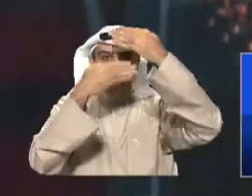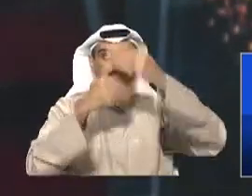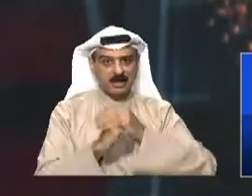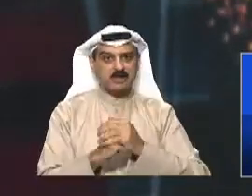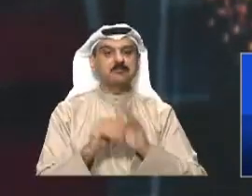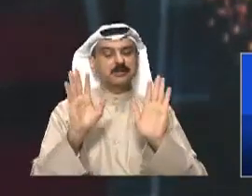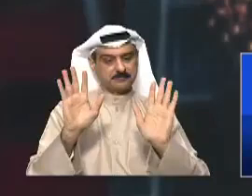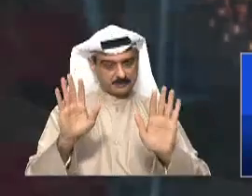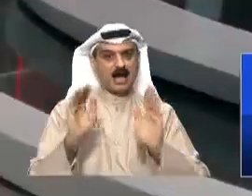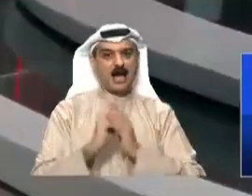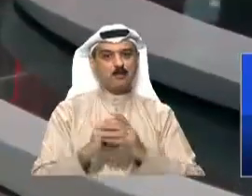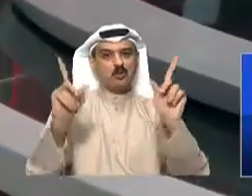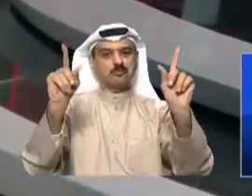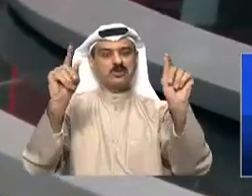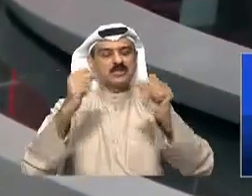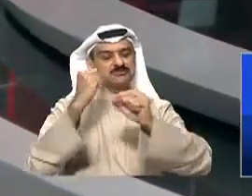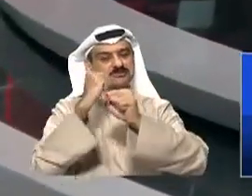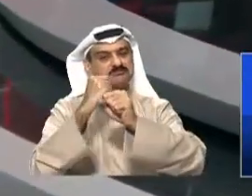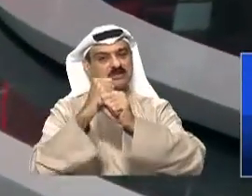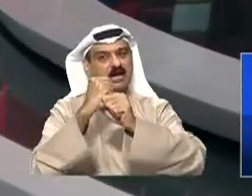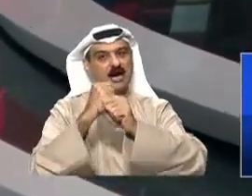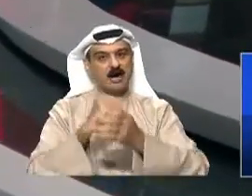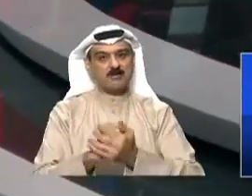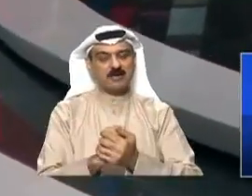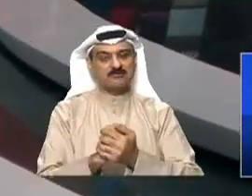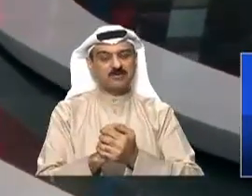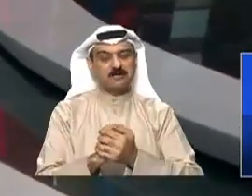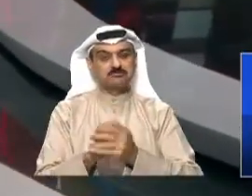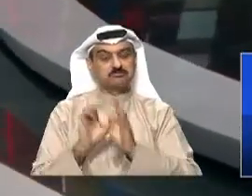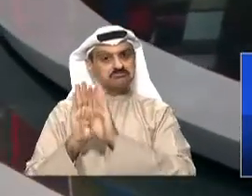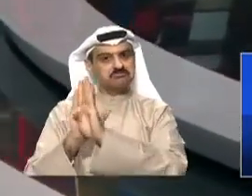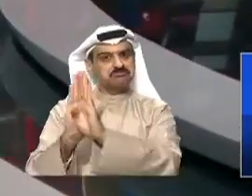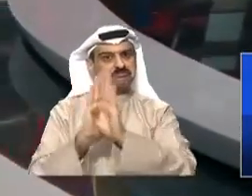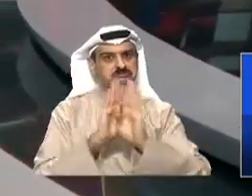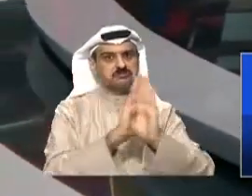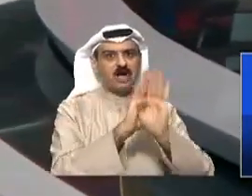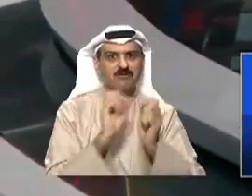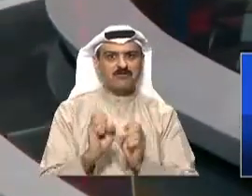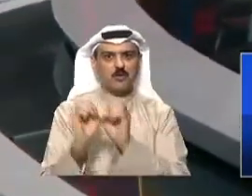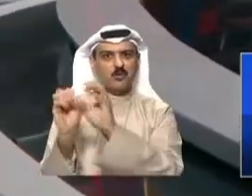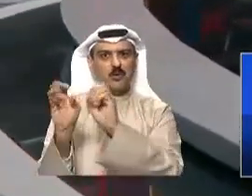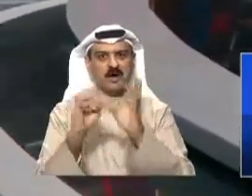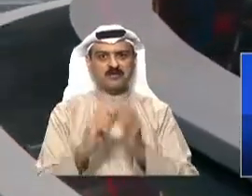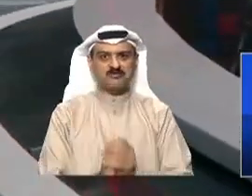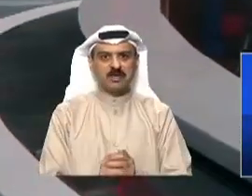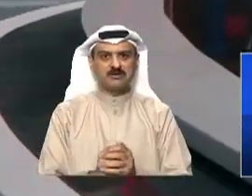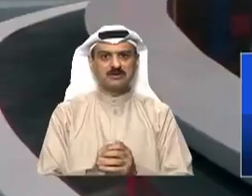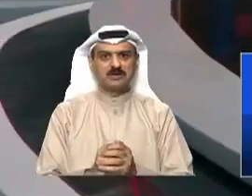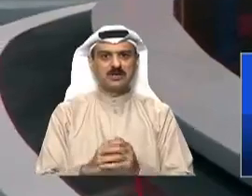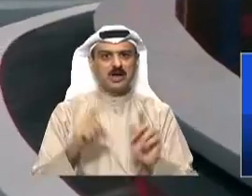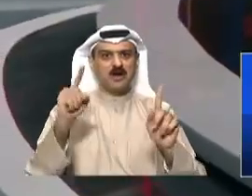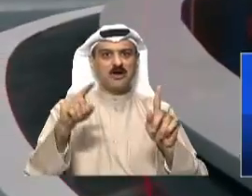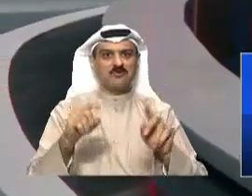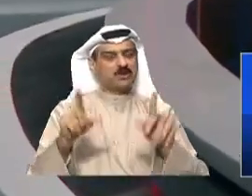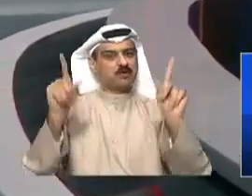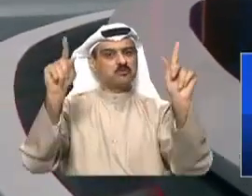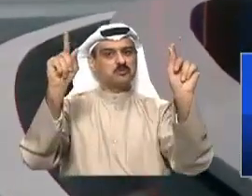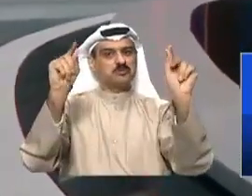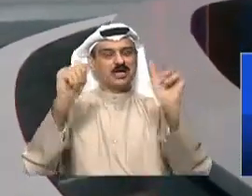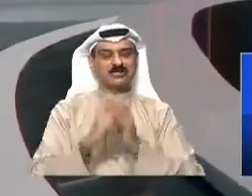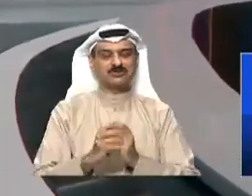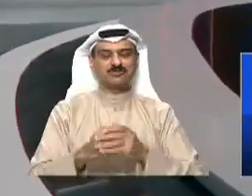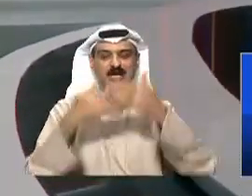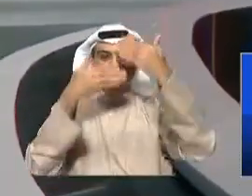فعلا قدم مستوى كبير اليوم وتصدى لأكثر من كرة، وكان فعلا يعني السمة البارزة في فريق المنتخب